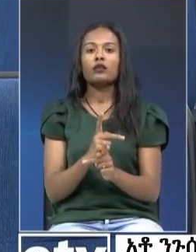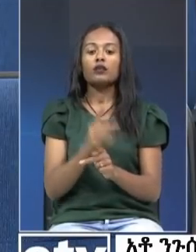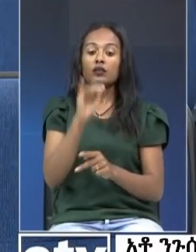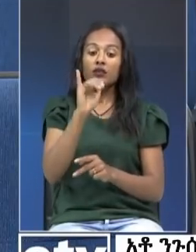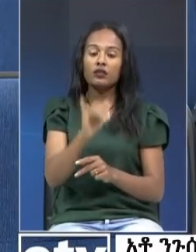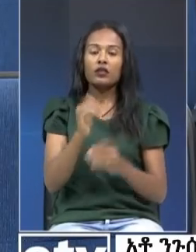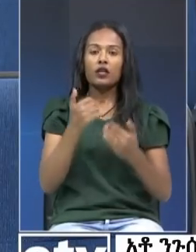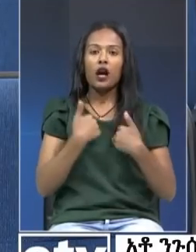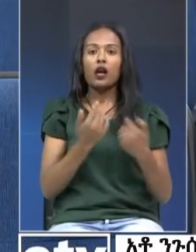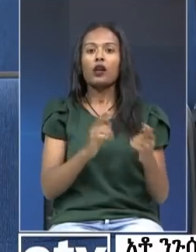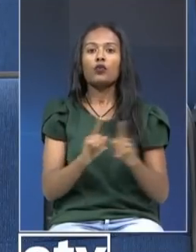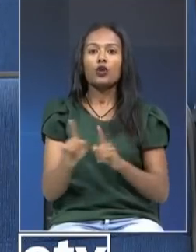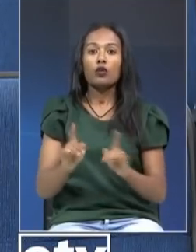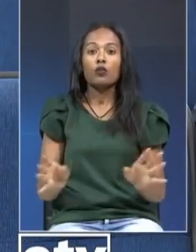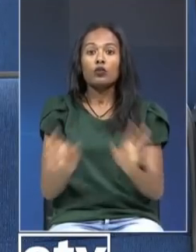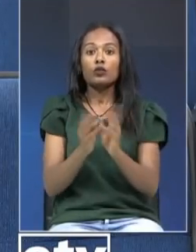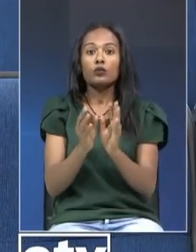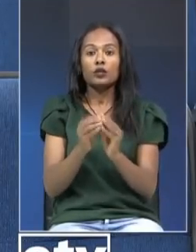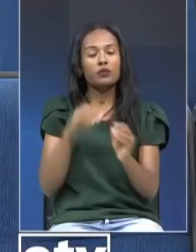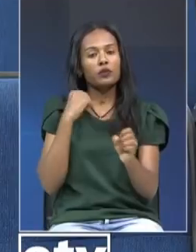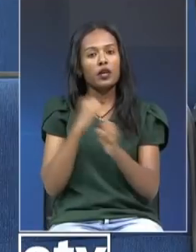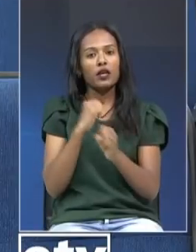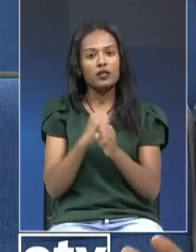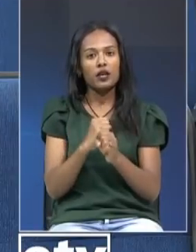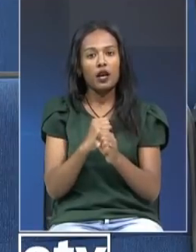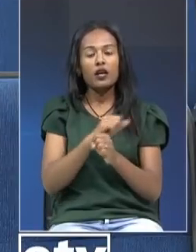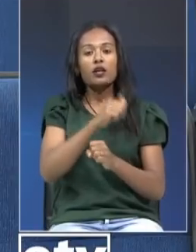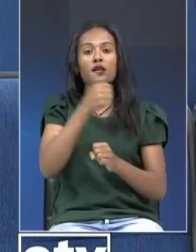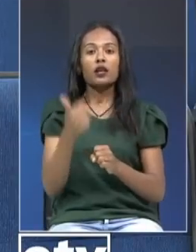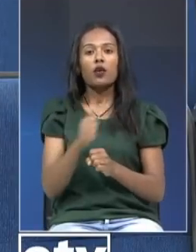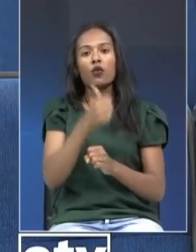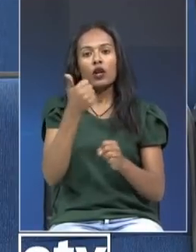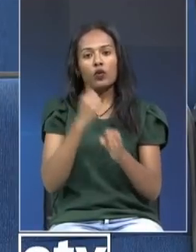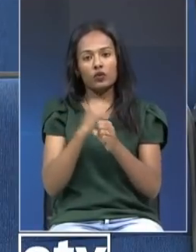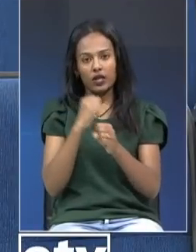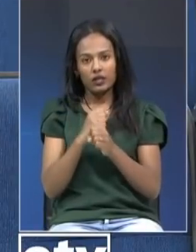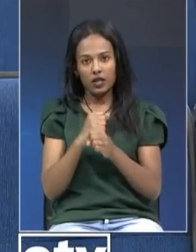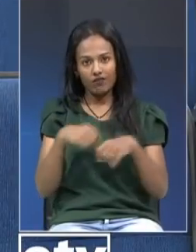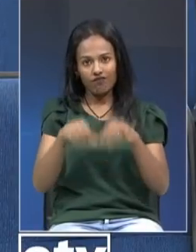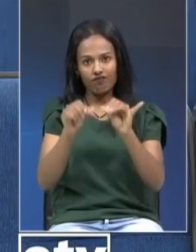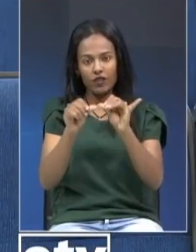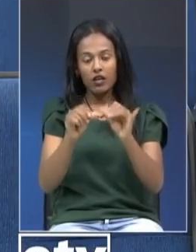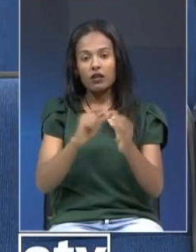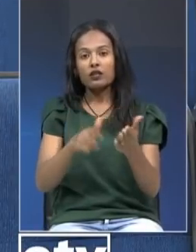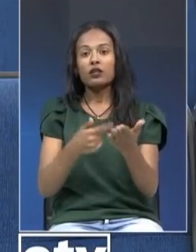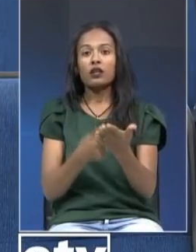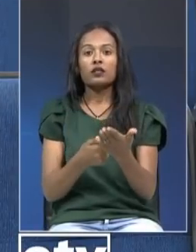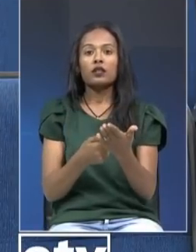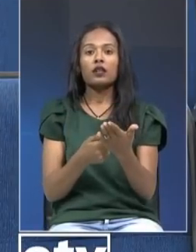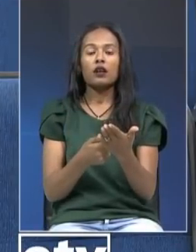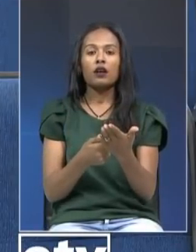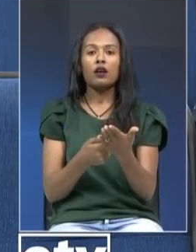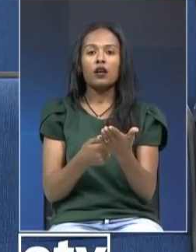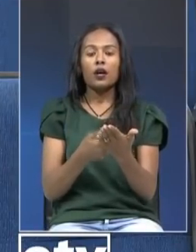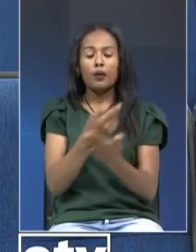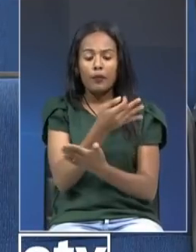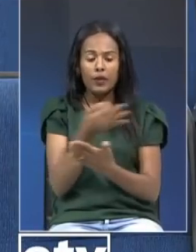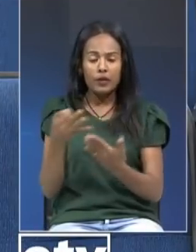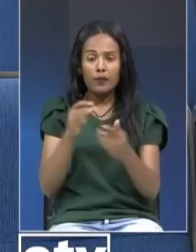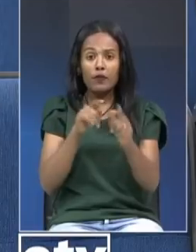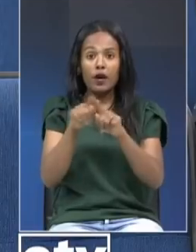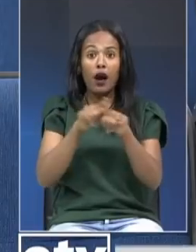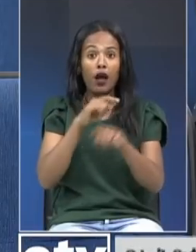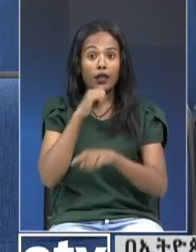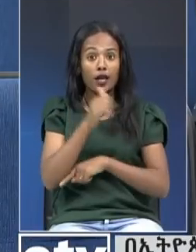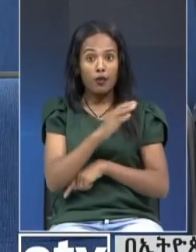እዚህ ያለው ደግሞ ስብስብ ያስተምራል፣ ሌላውም ሌላ ስራ ይሰራል። ስለዚህ በደንብ